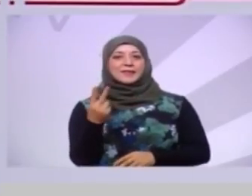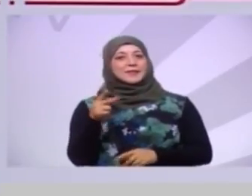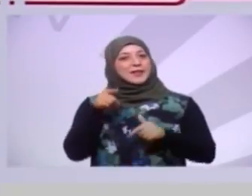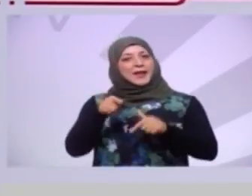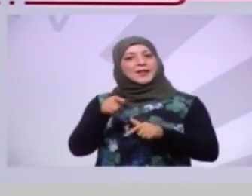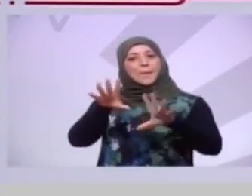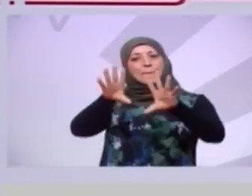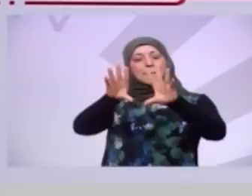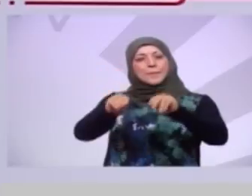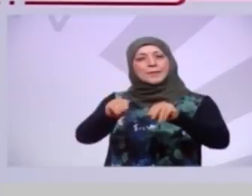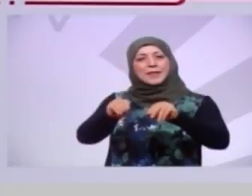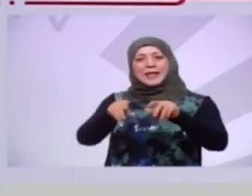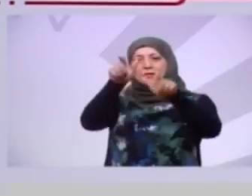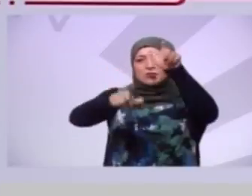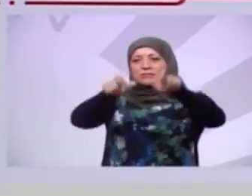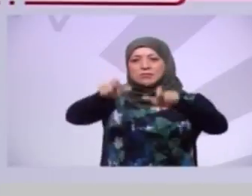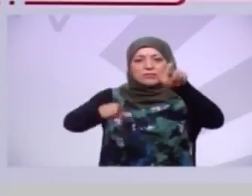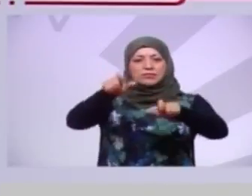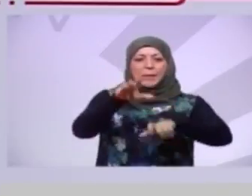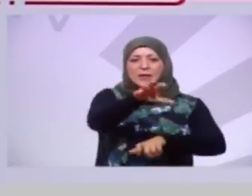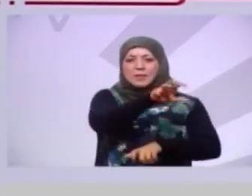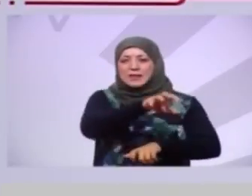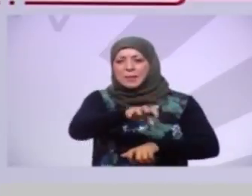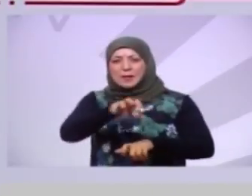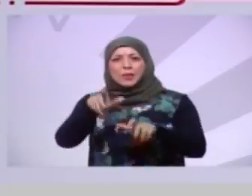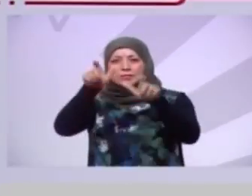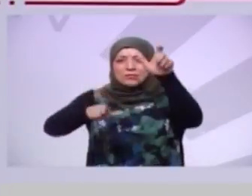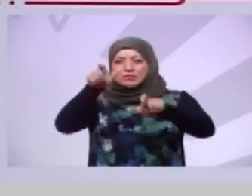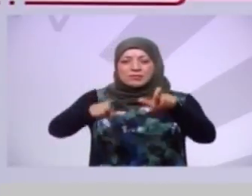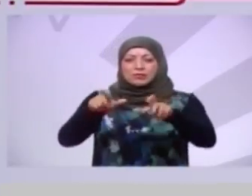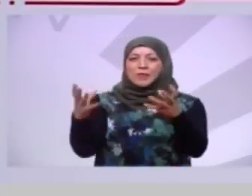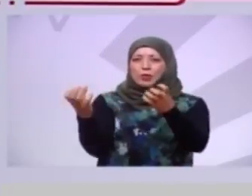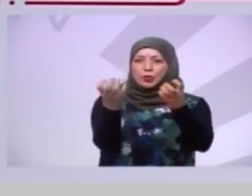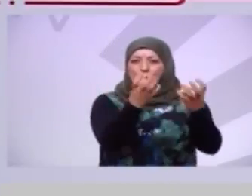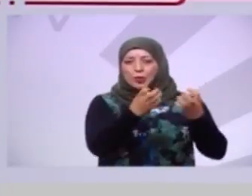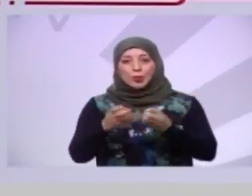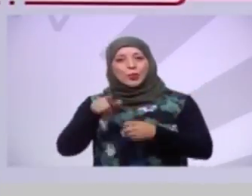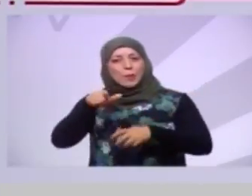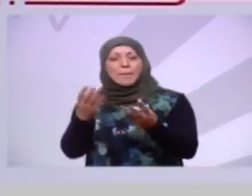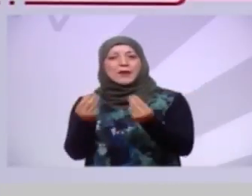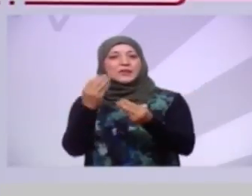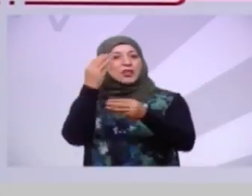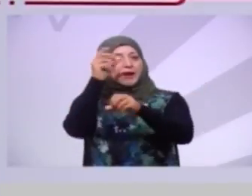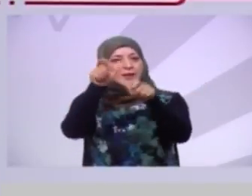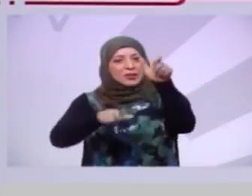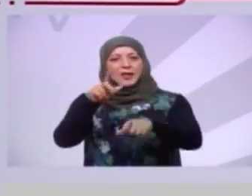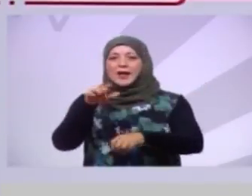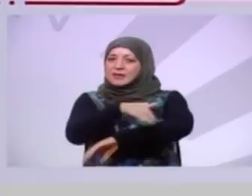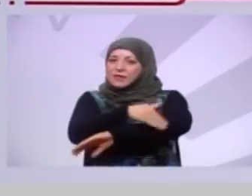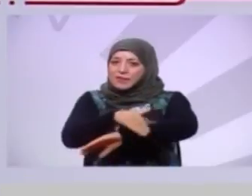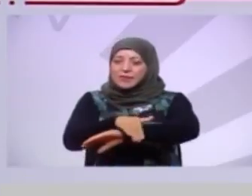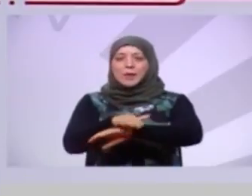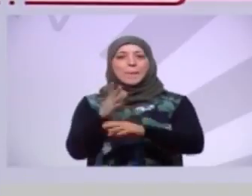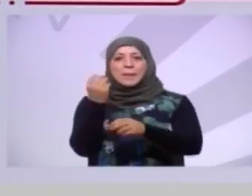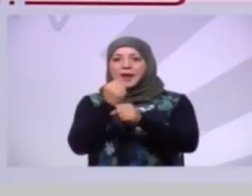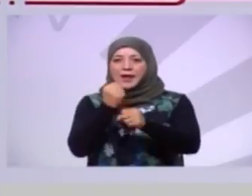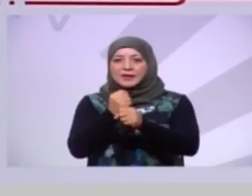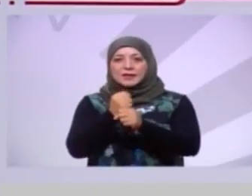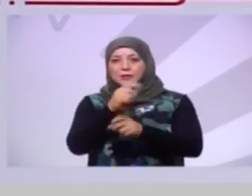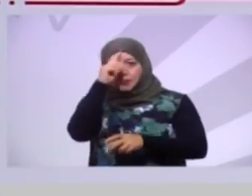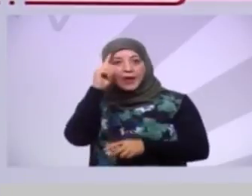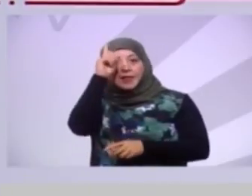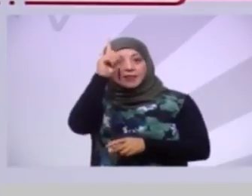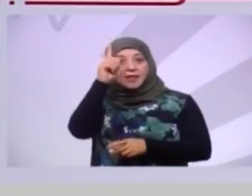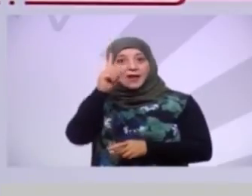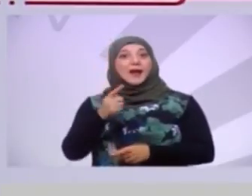منطقه شعبيه وكلها احياء شعبيه وكل ها مناطق مشاكلها ما تقدم شويه ولا باذن الله مش نكون صوت